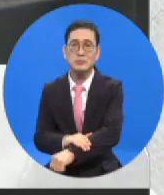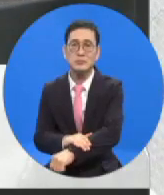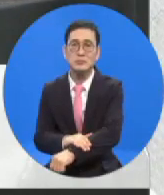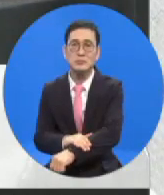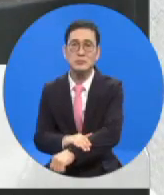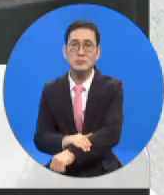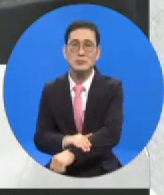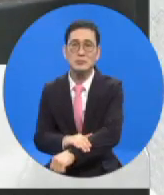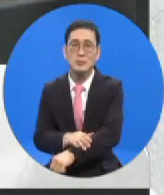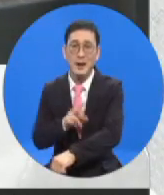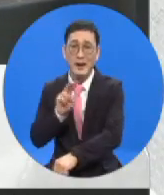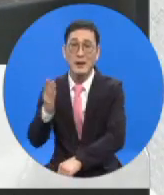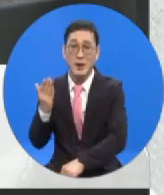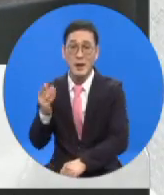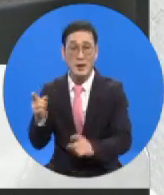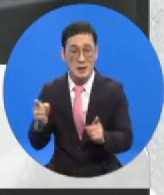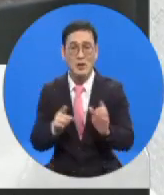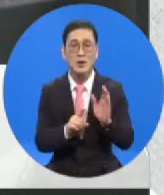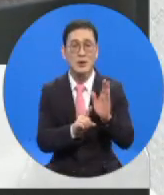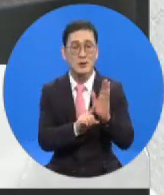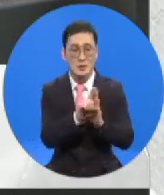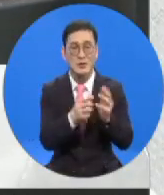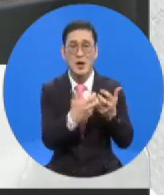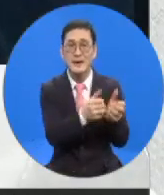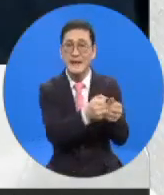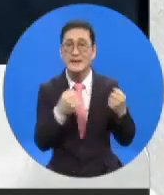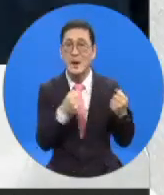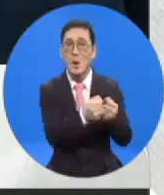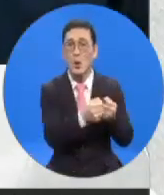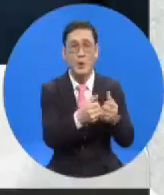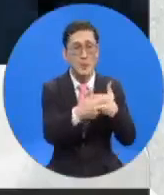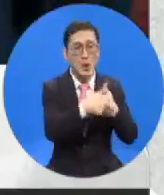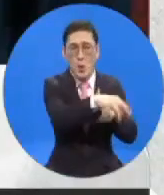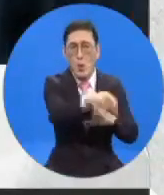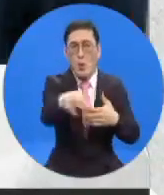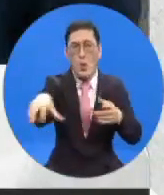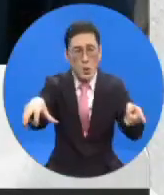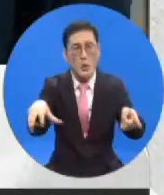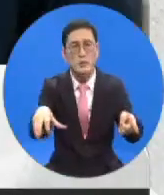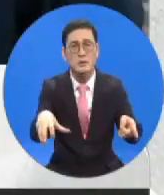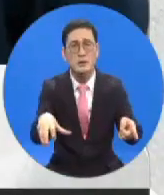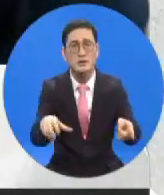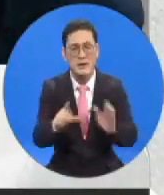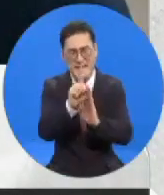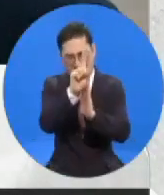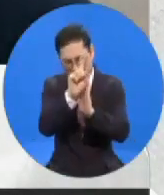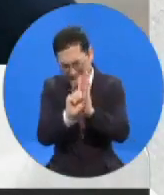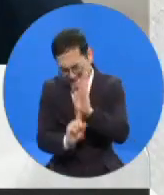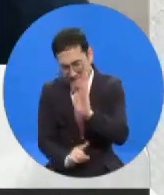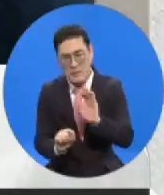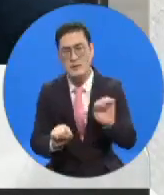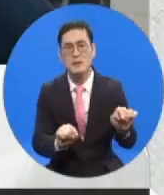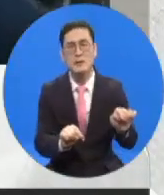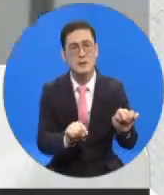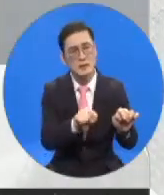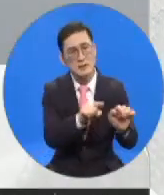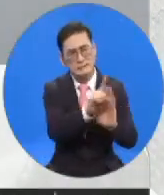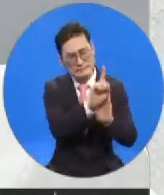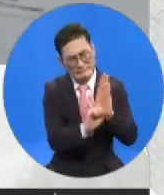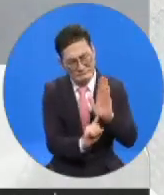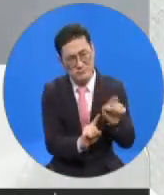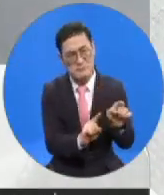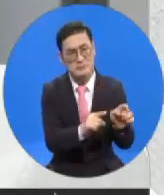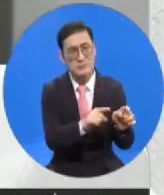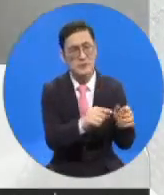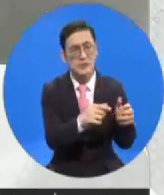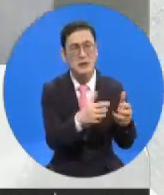갖추려면 상당히 많은 시간이 걸릴 것이고요. 특히 전 세계적으로 보면 아프리카나 이런 곳까지 전부 다 이것이 돼야 되는데 그런 나라 이런